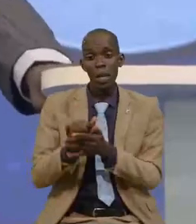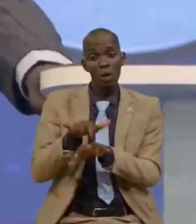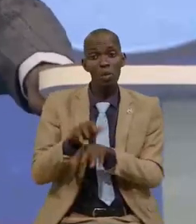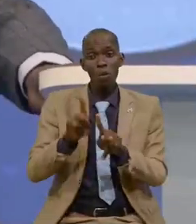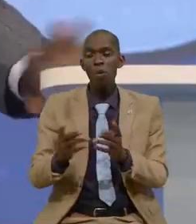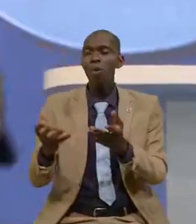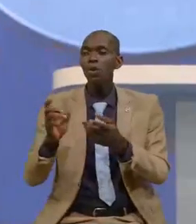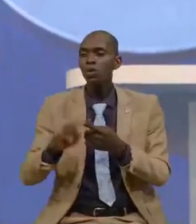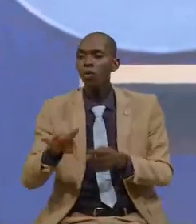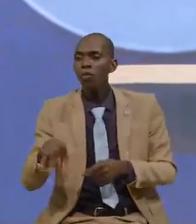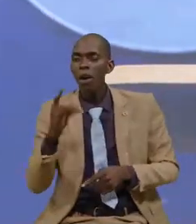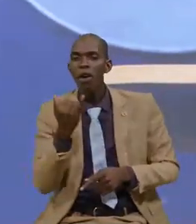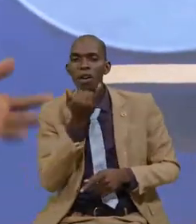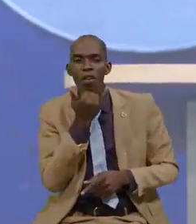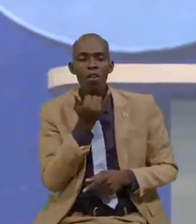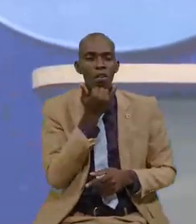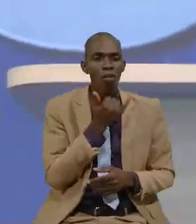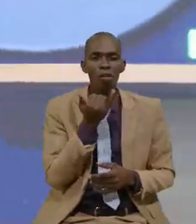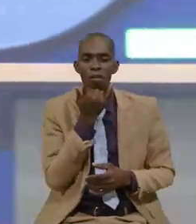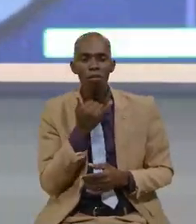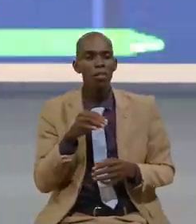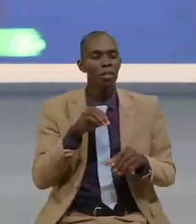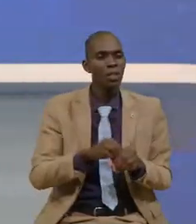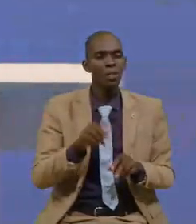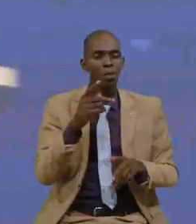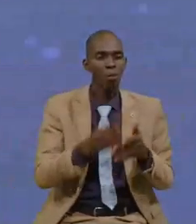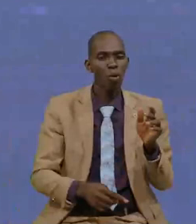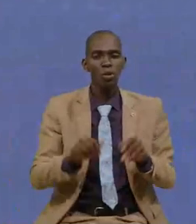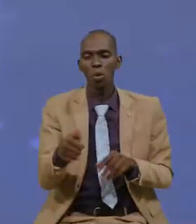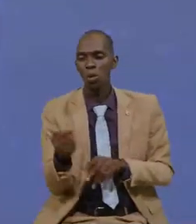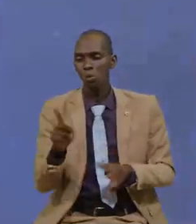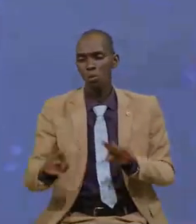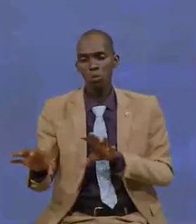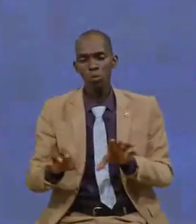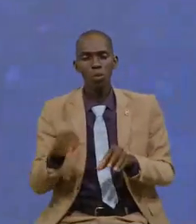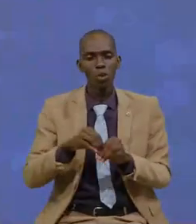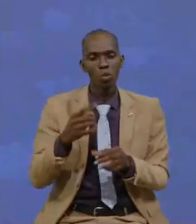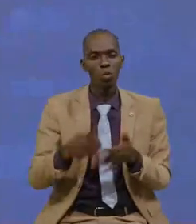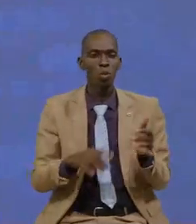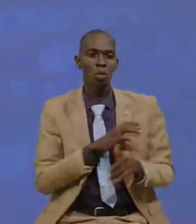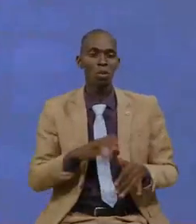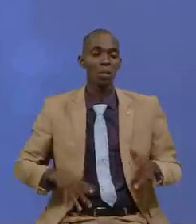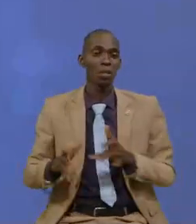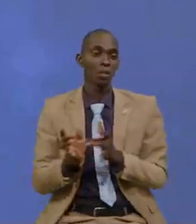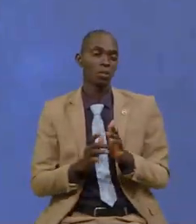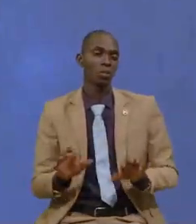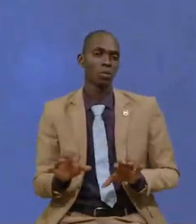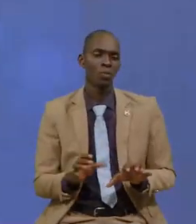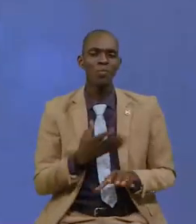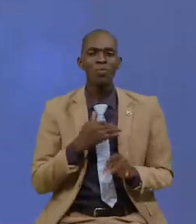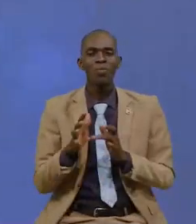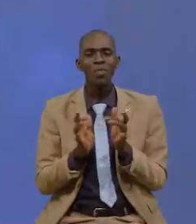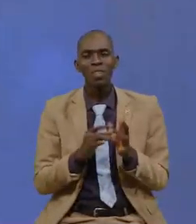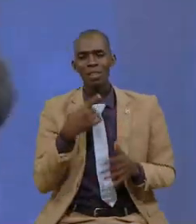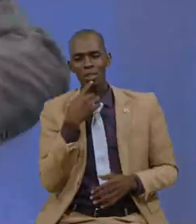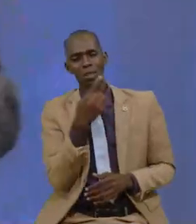toujours relever des fautes dans la vie de Christ et ce qu'il fait. Et Christ va continuer de faire